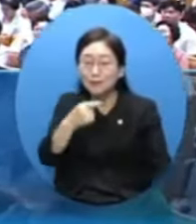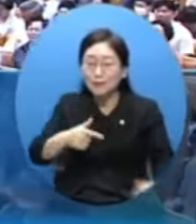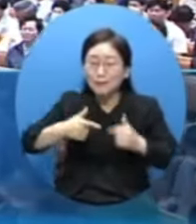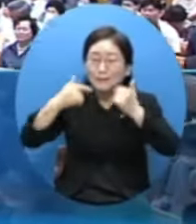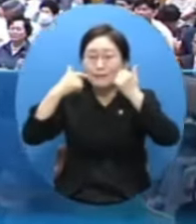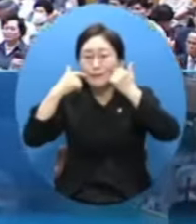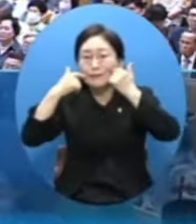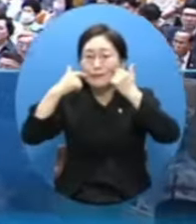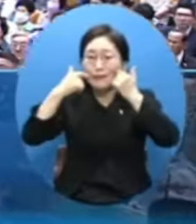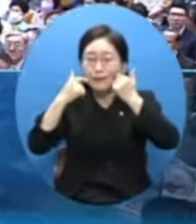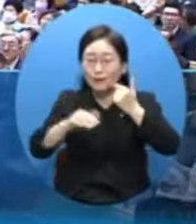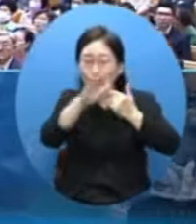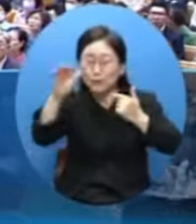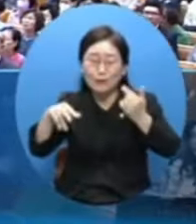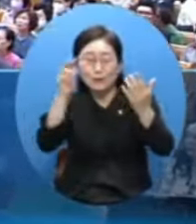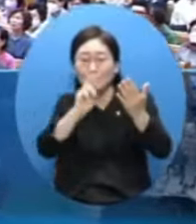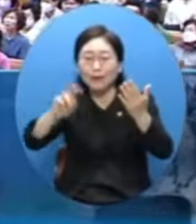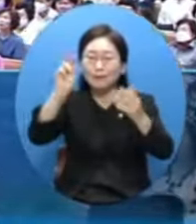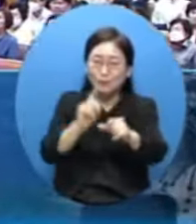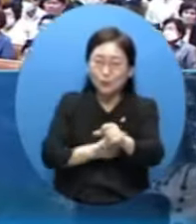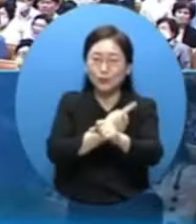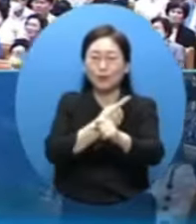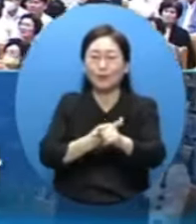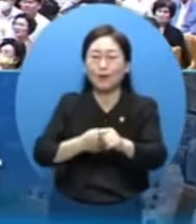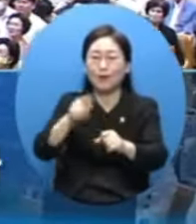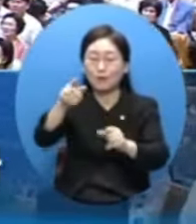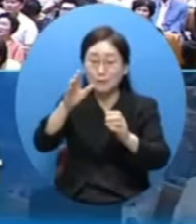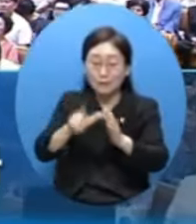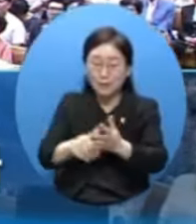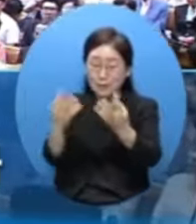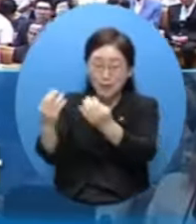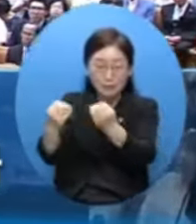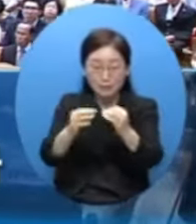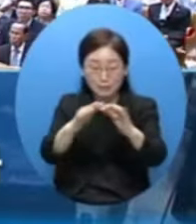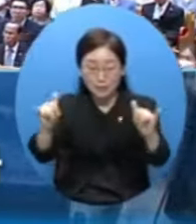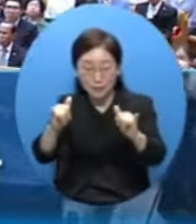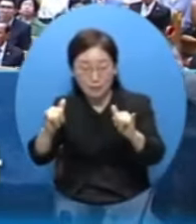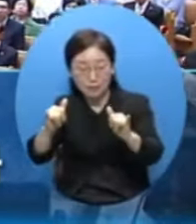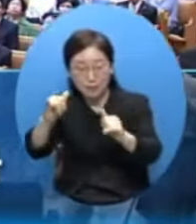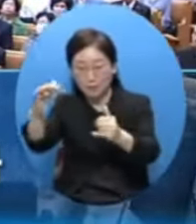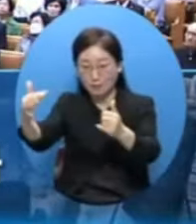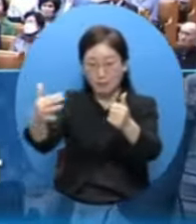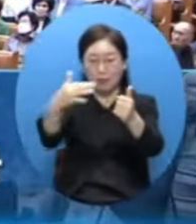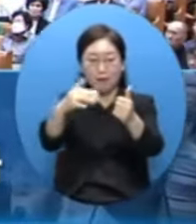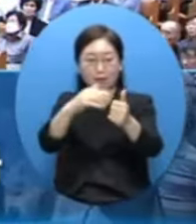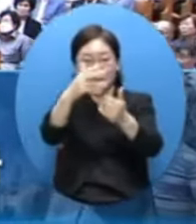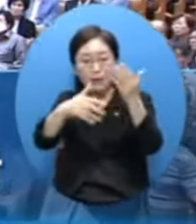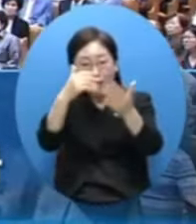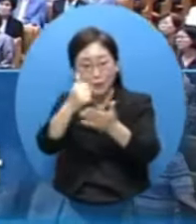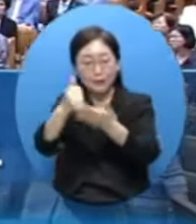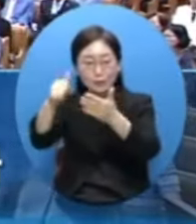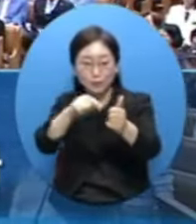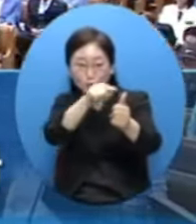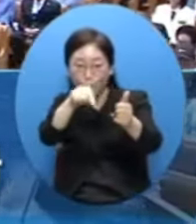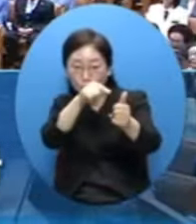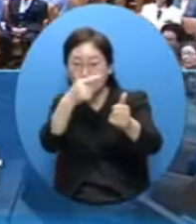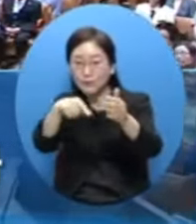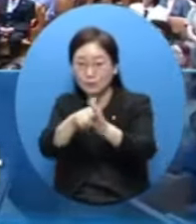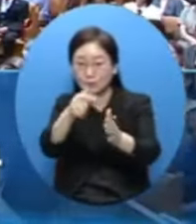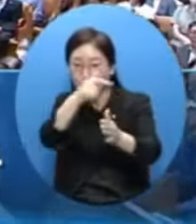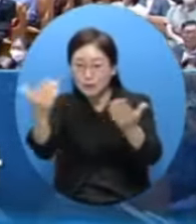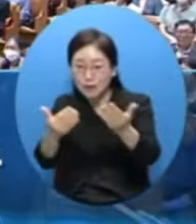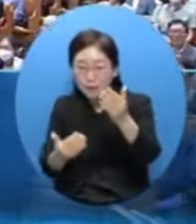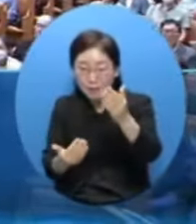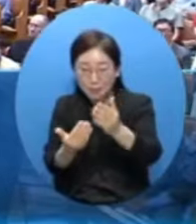가득하고 우리에는 찬양이 찾다 그때 나라 가운데서 말하기를 야외서 그들을 위하여 큰 일을 행하셨다